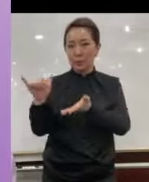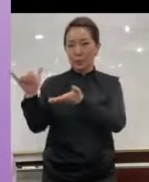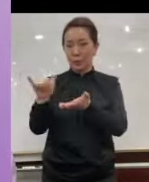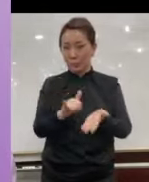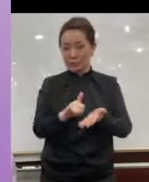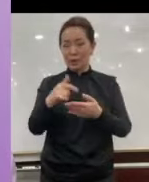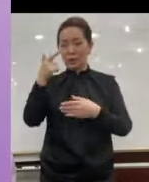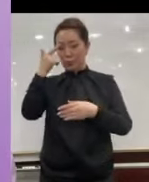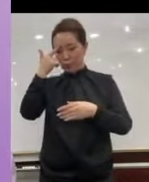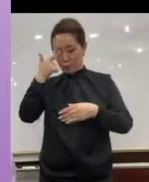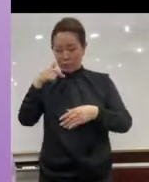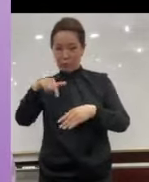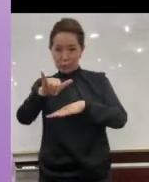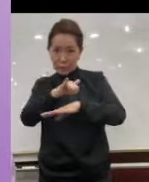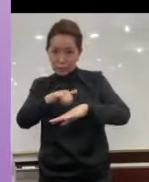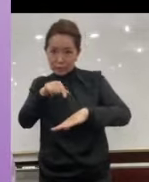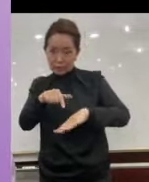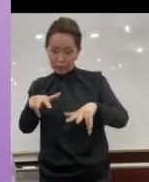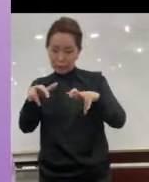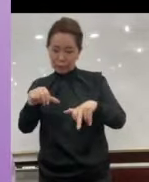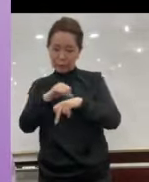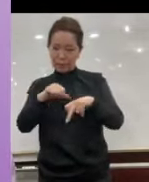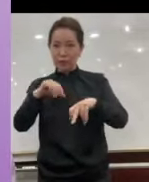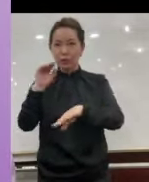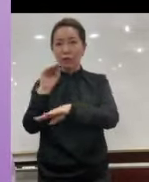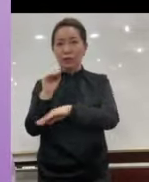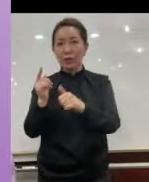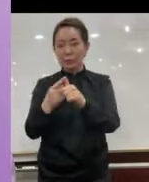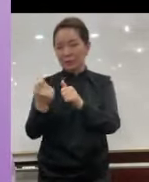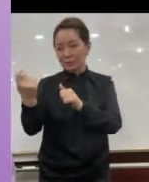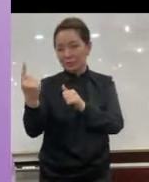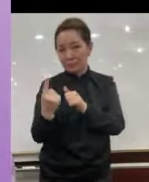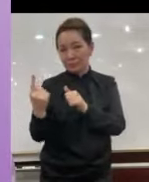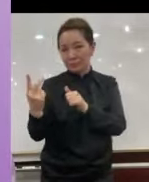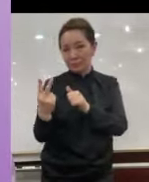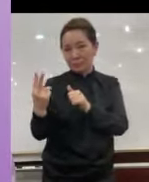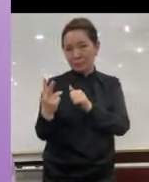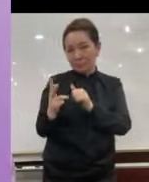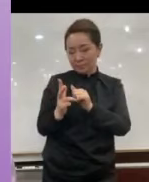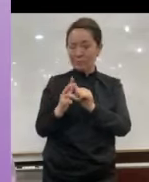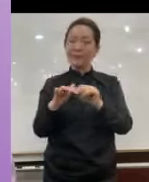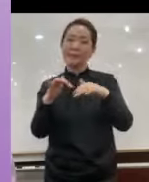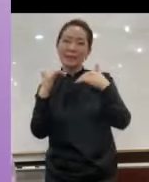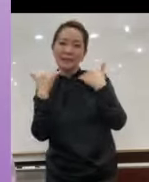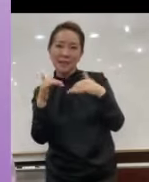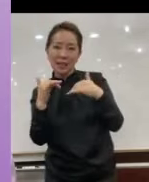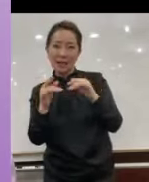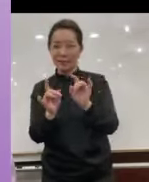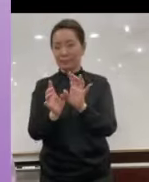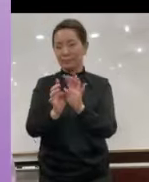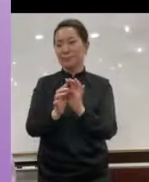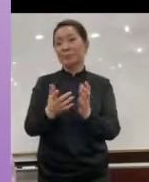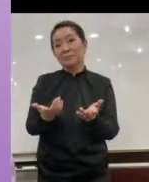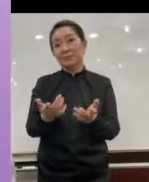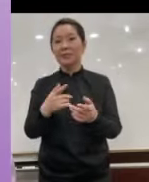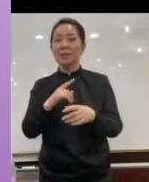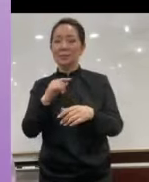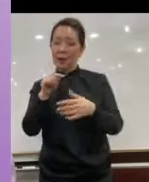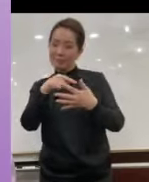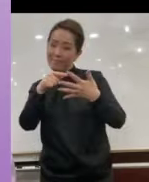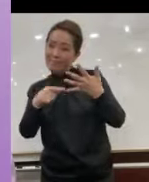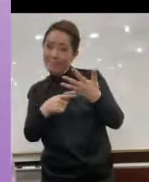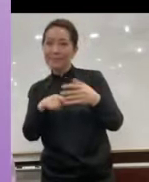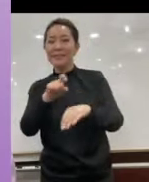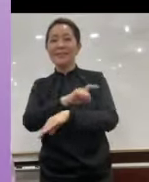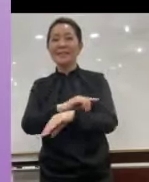хөшлийн бишэлтэ иргэдээ төлөөлөл болсон хүмүүсийг оролцуулах ч гэдэм юм. Тим хэлбэрээр бас хичээлээ явуулна.